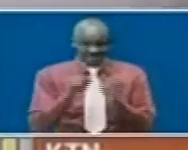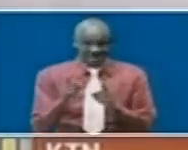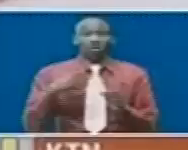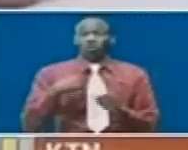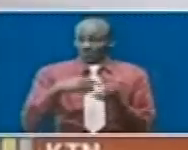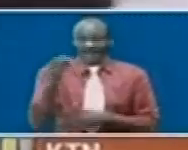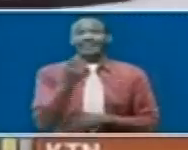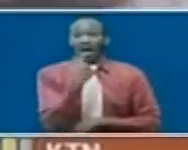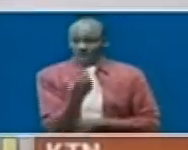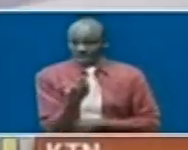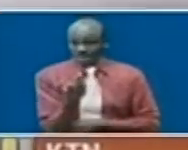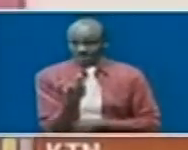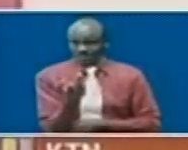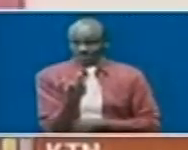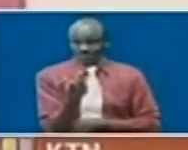kunua dawa